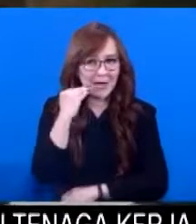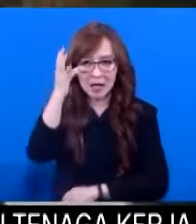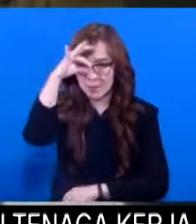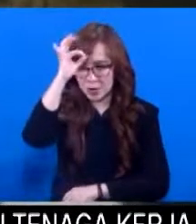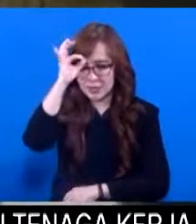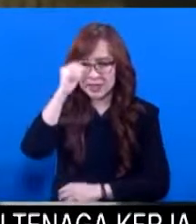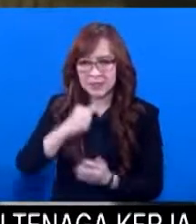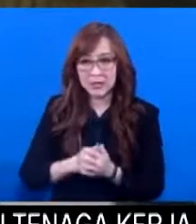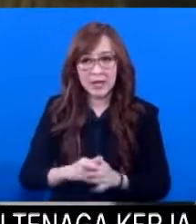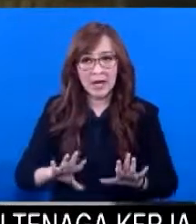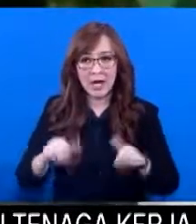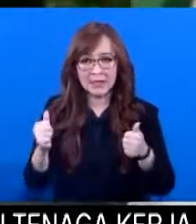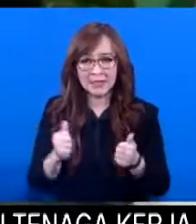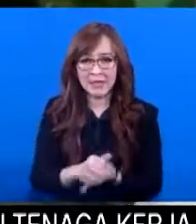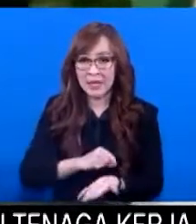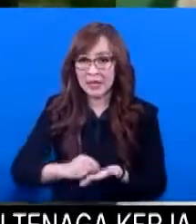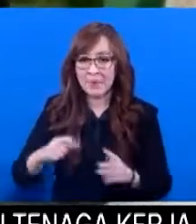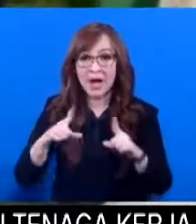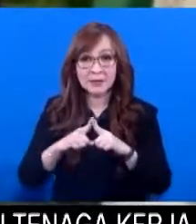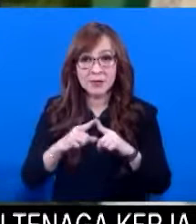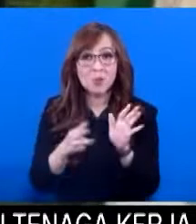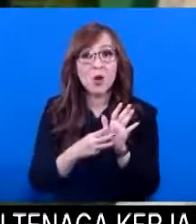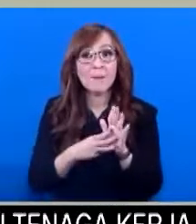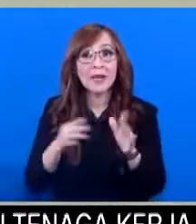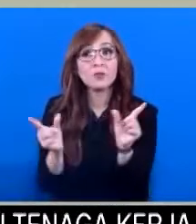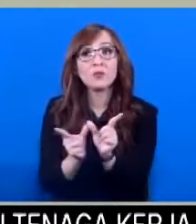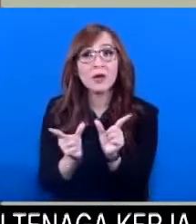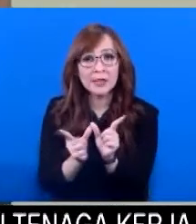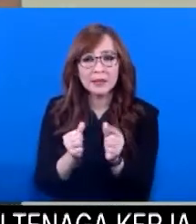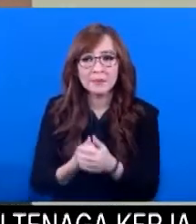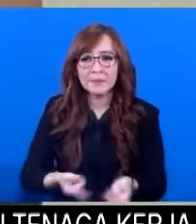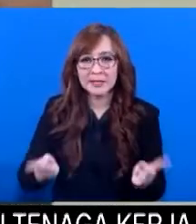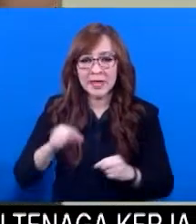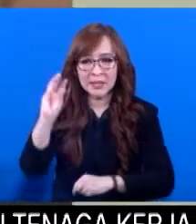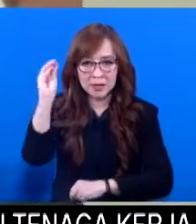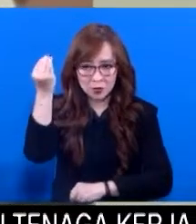Hasilnya Muhammad Alfian Mawardi terpilih menjadi Ketua KNPI Kalimantan Tengah periode